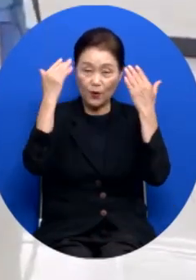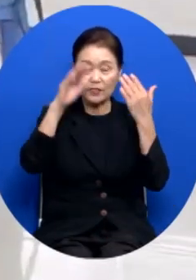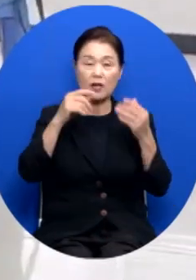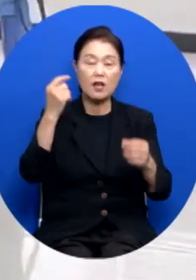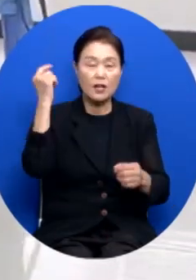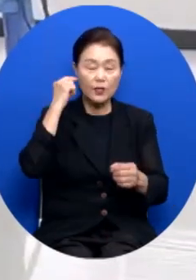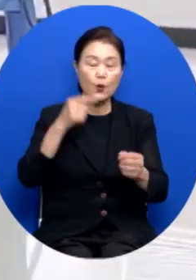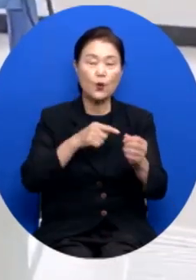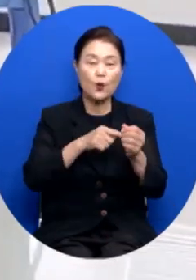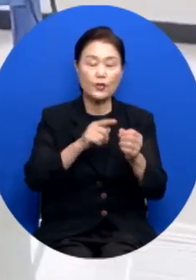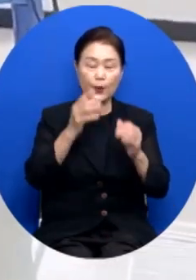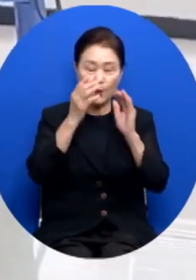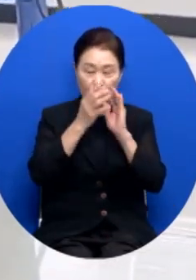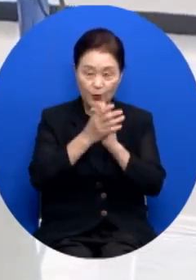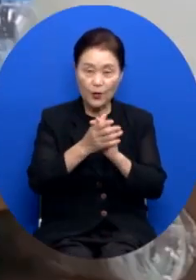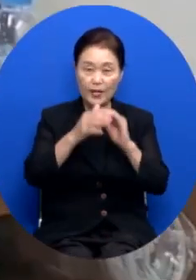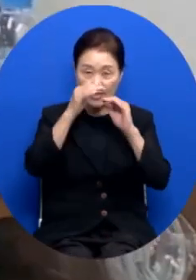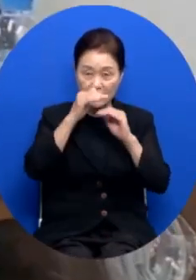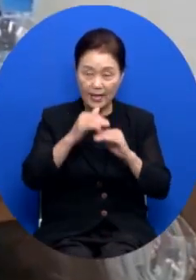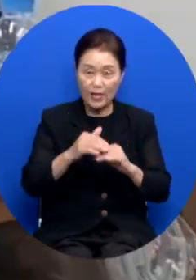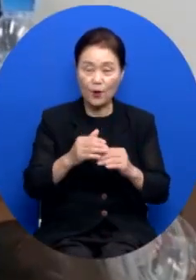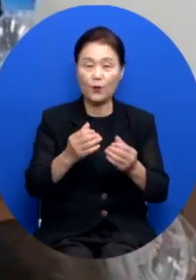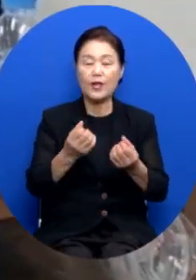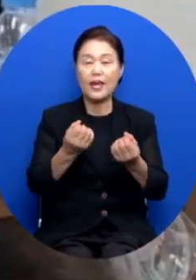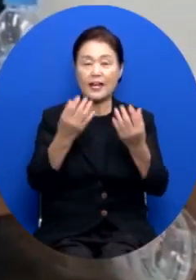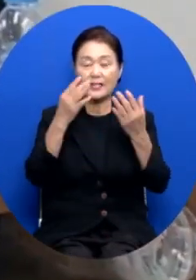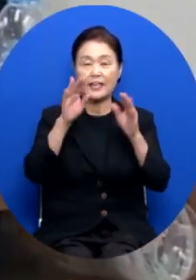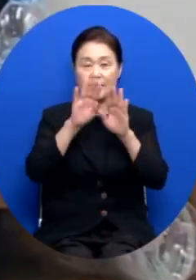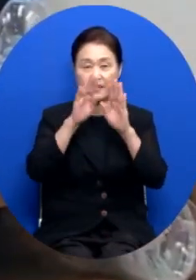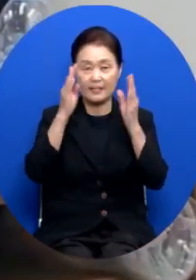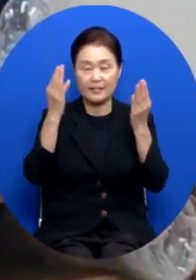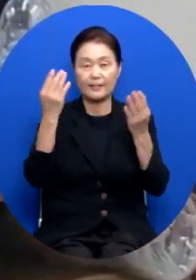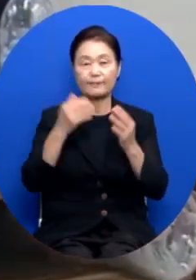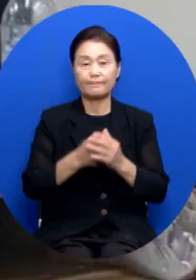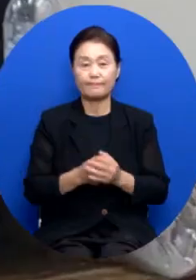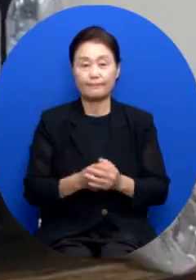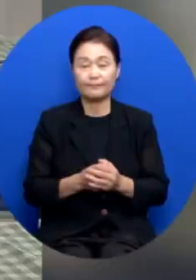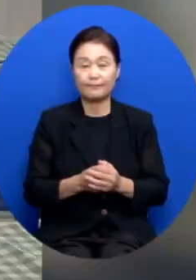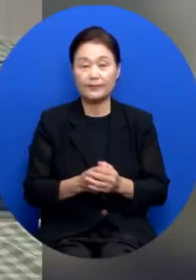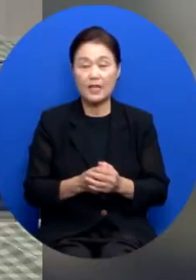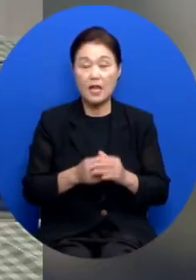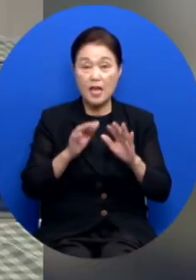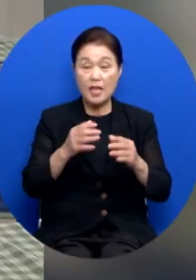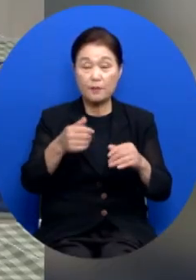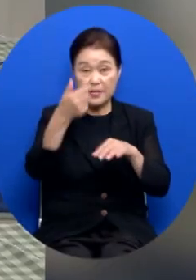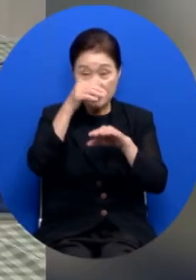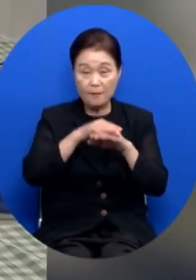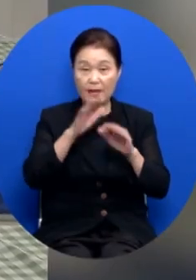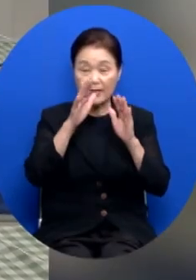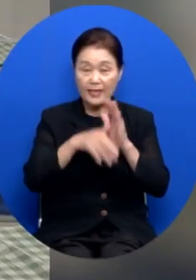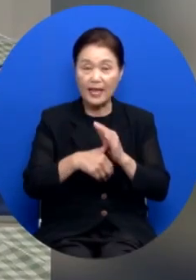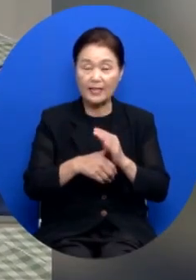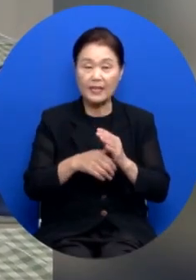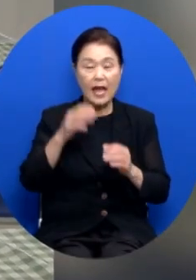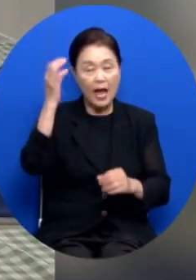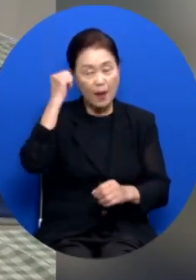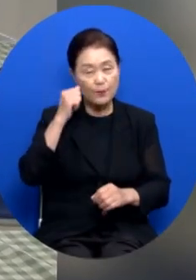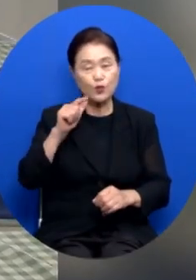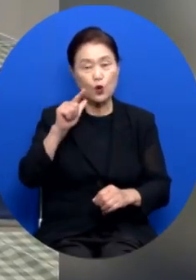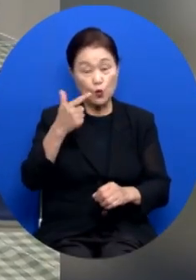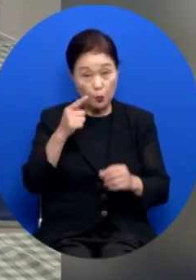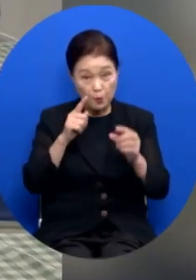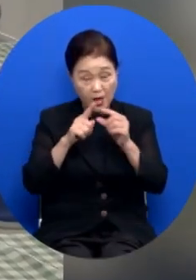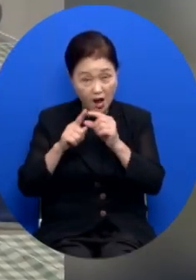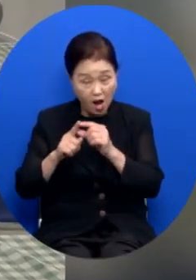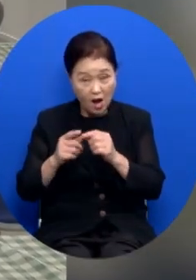새기고 기도하라 무브먼트인 캄보디아 집회를 개최한다고 밝혔습니다. 이번 집회에서는 암송 600절 이상을